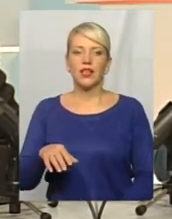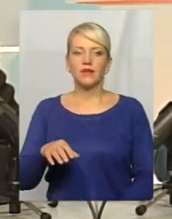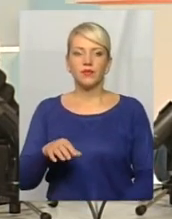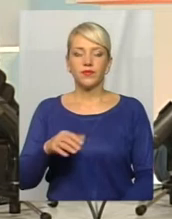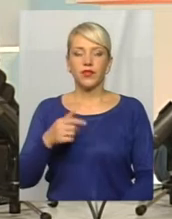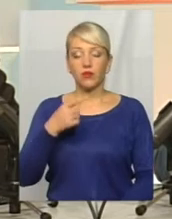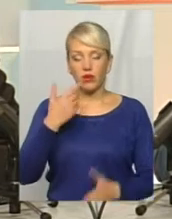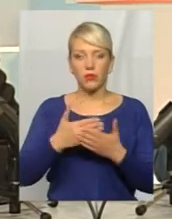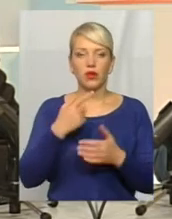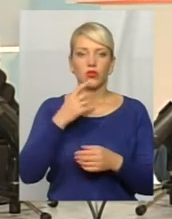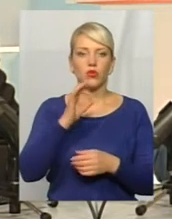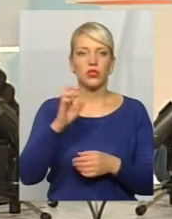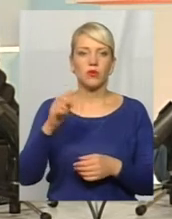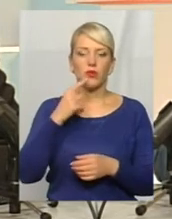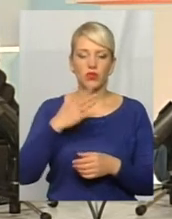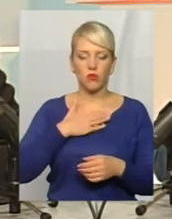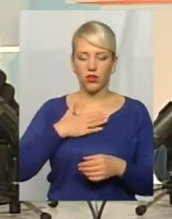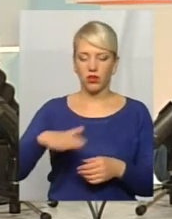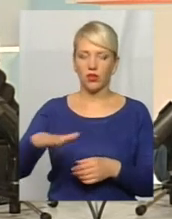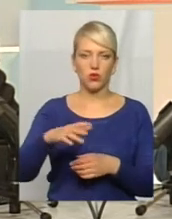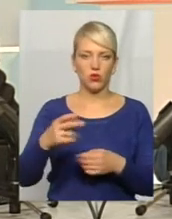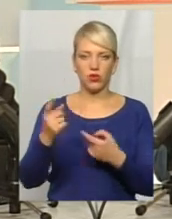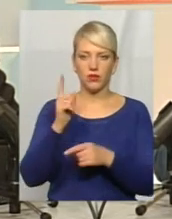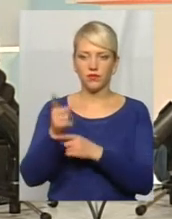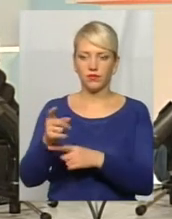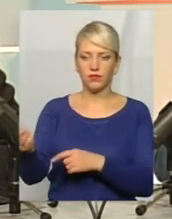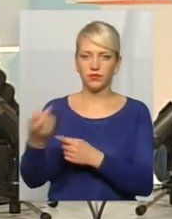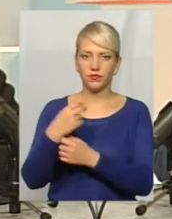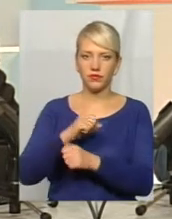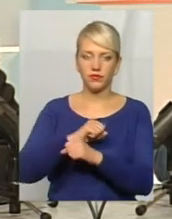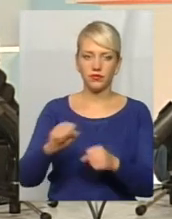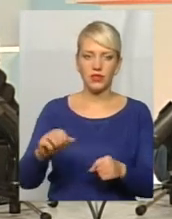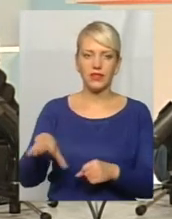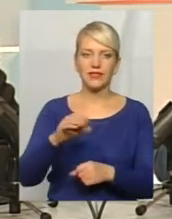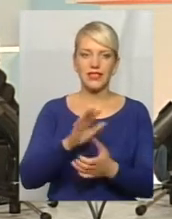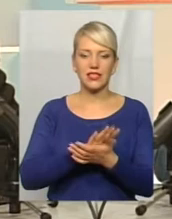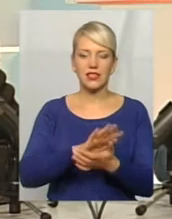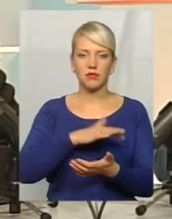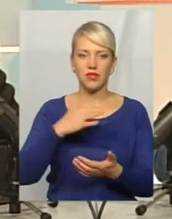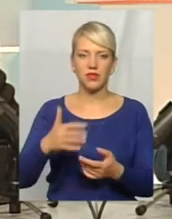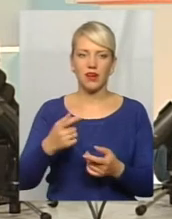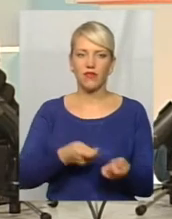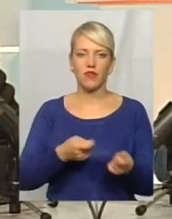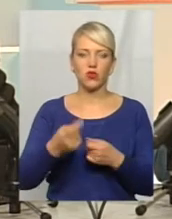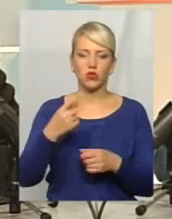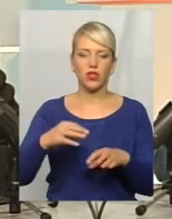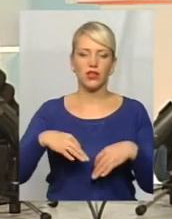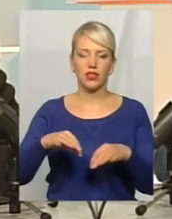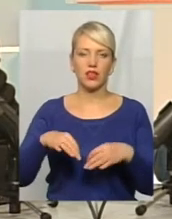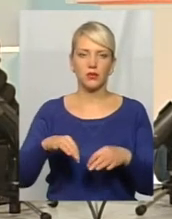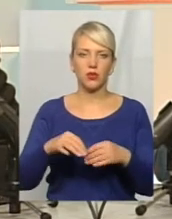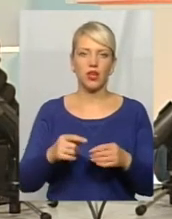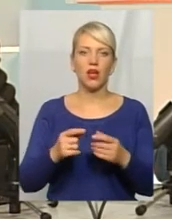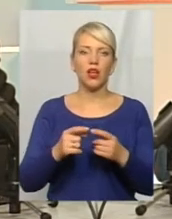це моя територія, сюди не неси. Все наше сміття, яке продукується в місті, вивозить одна транспортна компанія, Хмельницьке